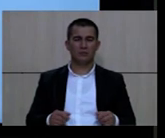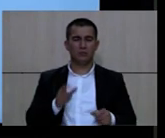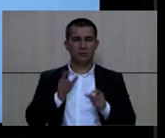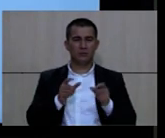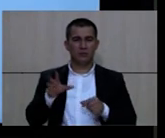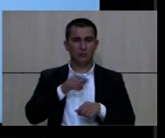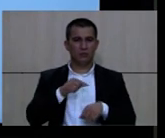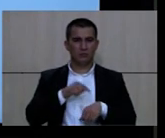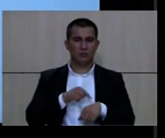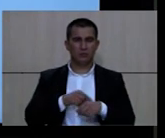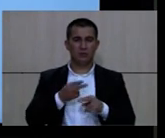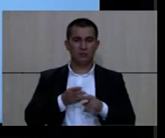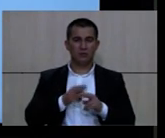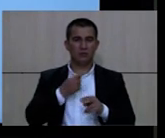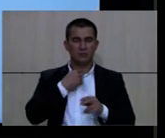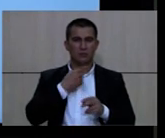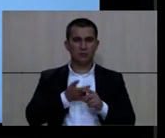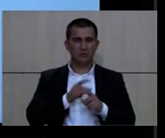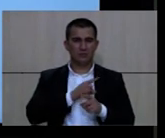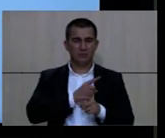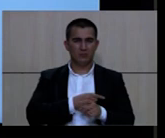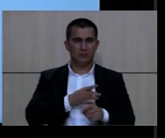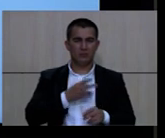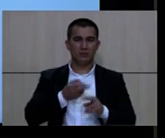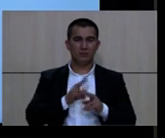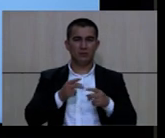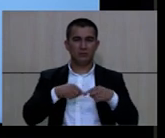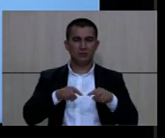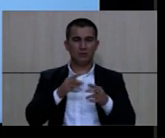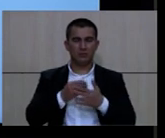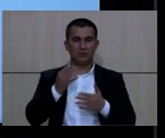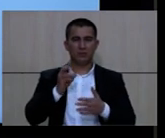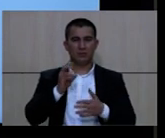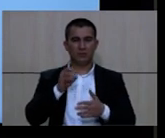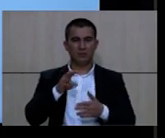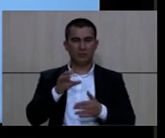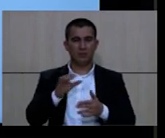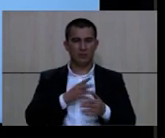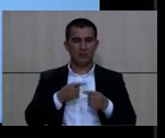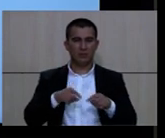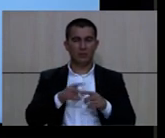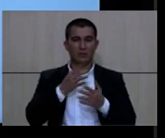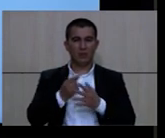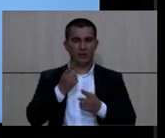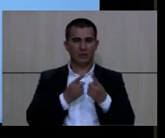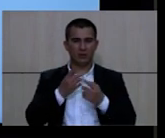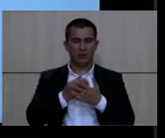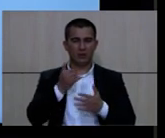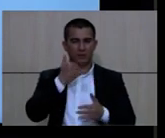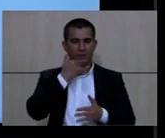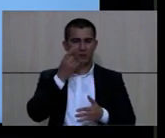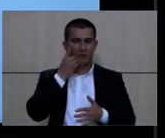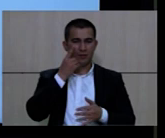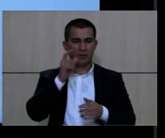İnsan sezadigan tovush qattiqligining quyi chegarasi bel deb belgilangan. Bu birlikni telefonni